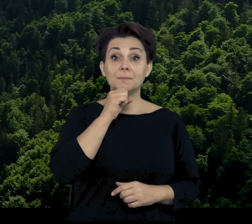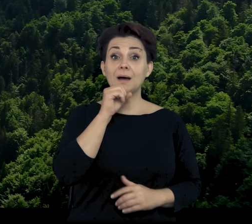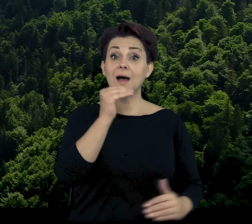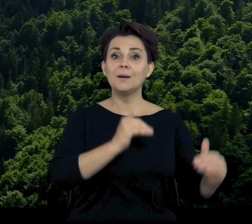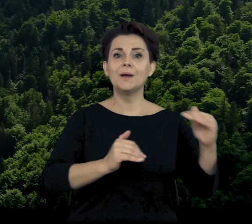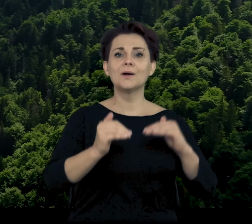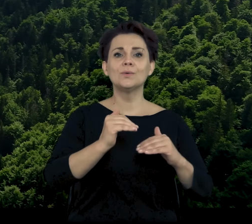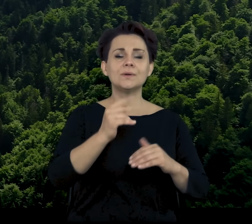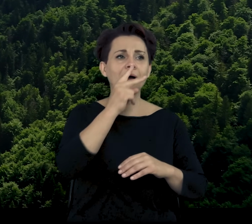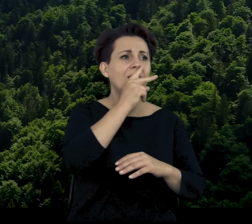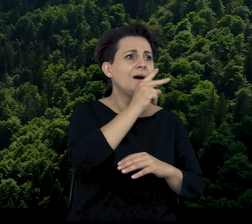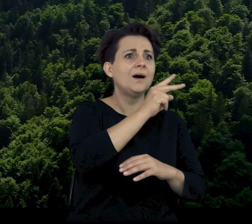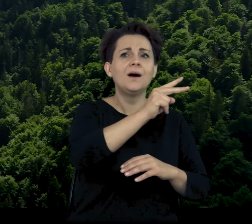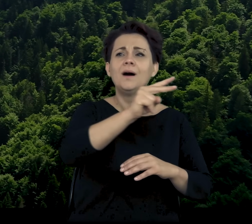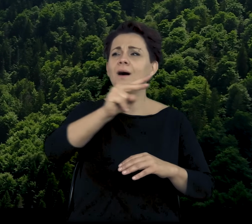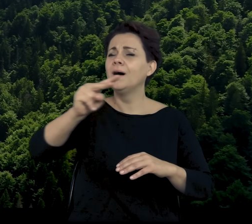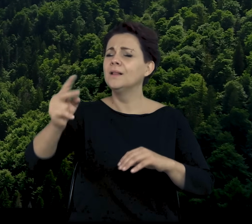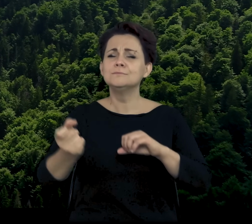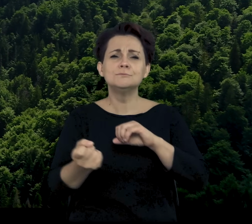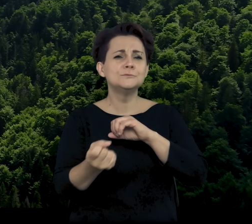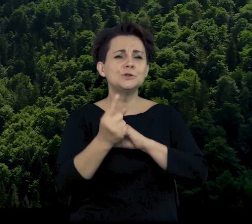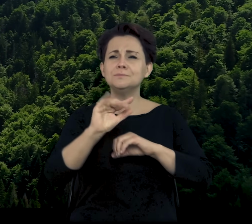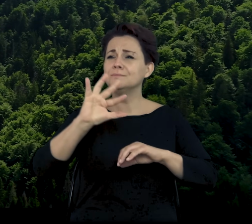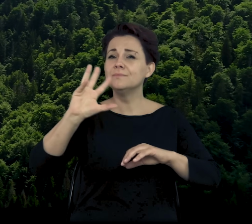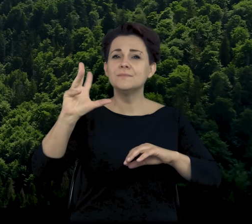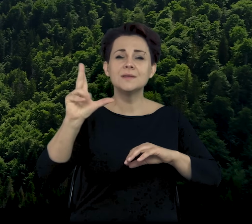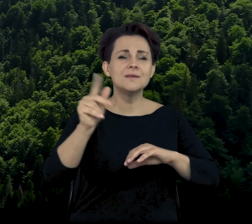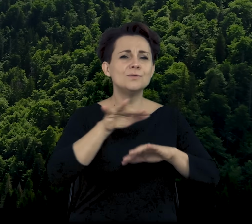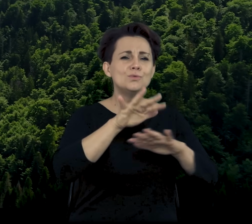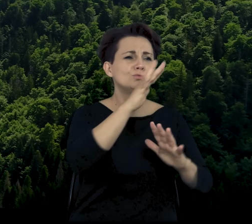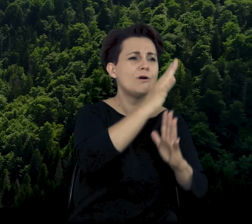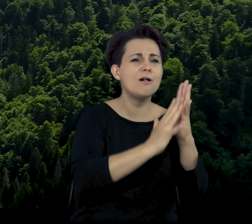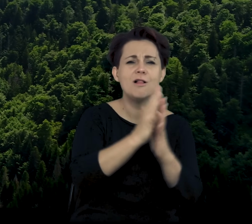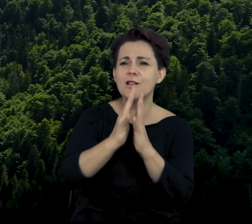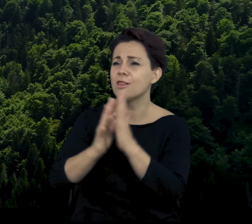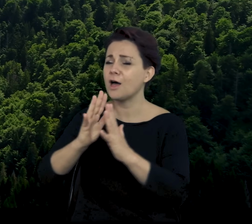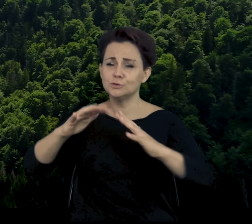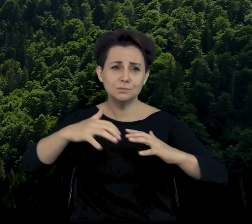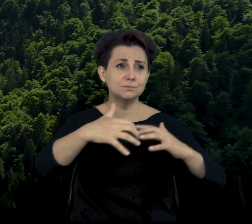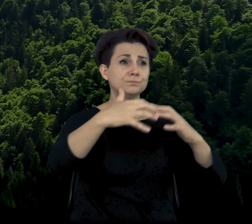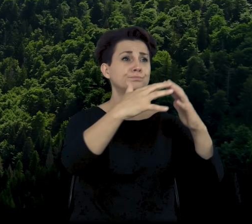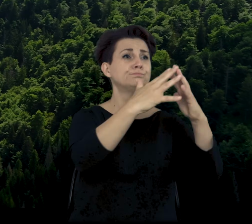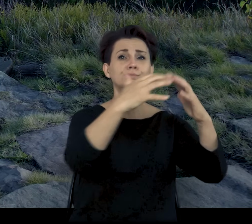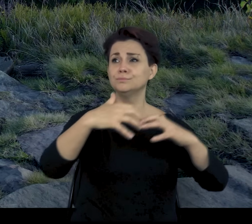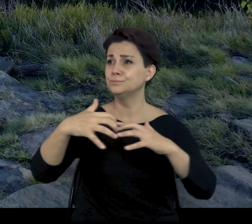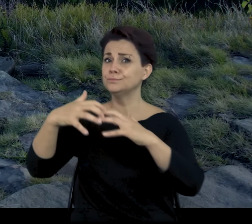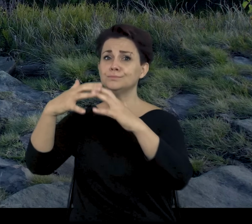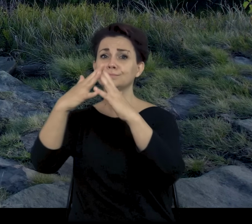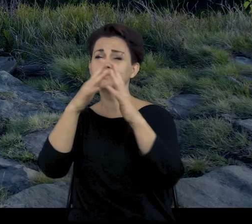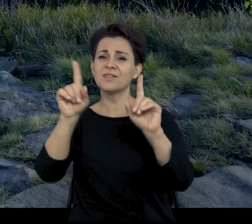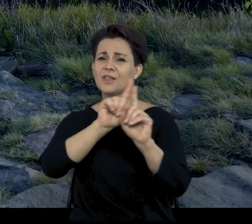Babia Góra zachwyca unikatowym krajobrazem. Z morzem lasów zwieńczonych wzniesieniami,